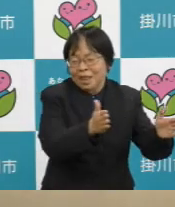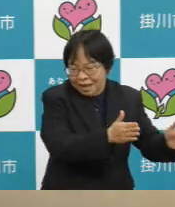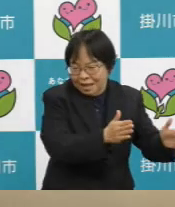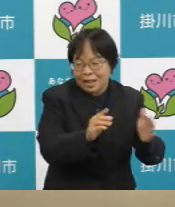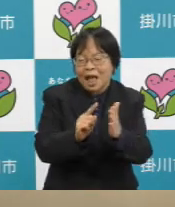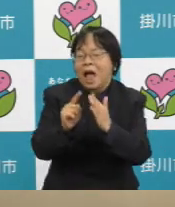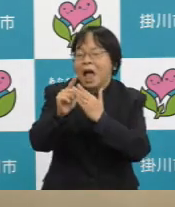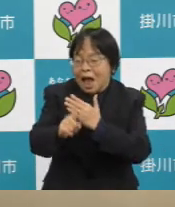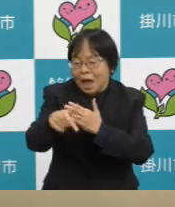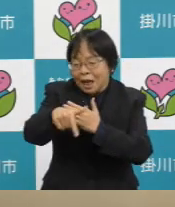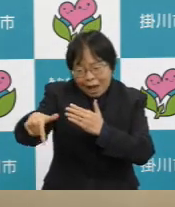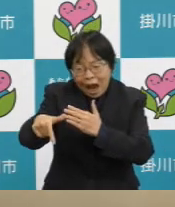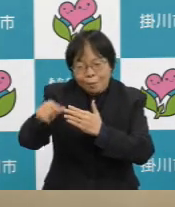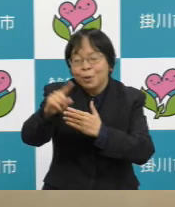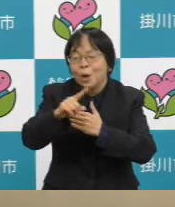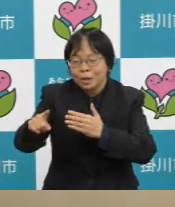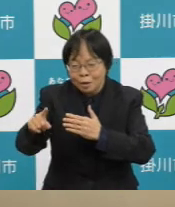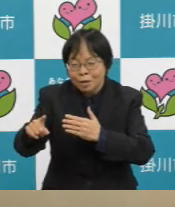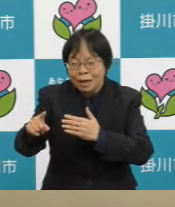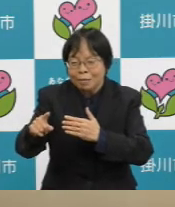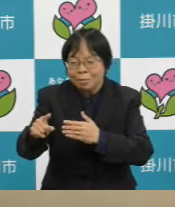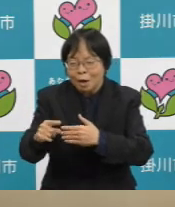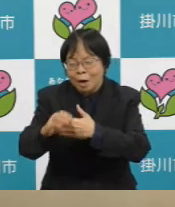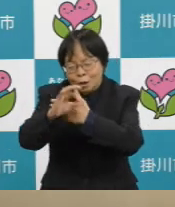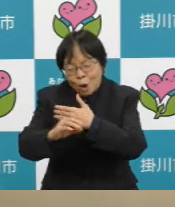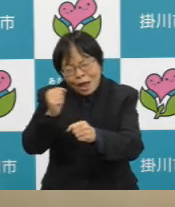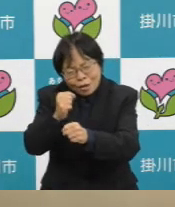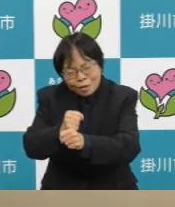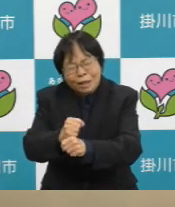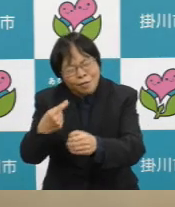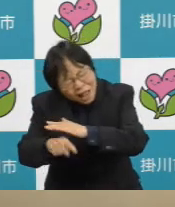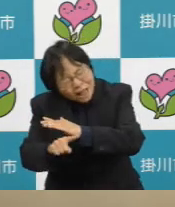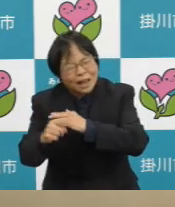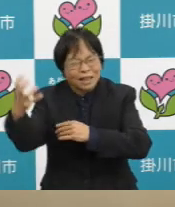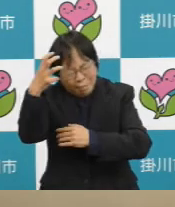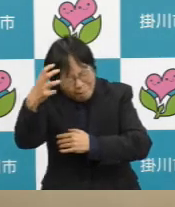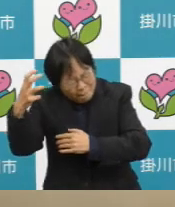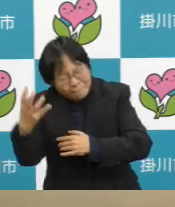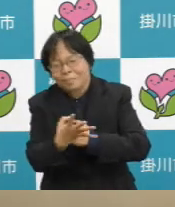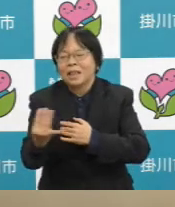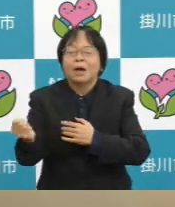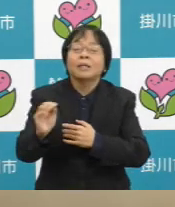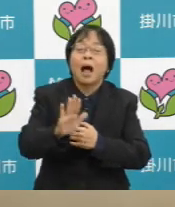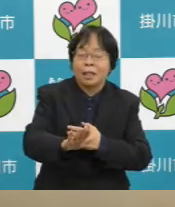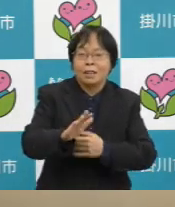なんだそんな条例を作るのかっていう、お叱りの意見がたくさんありました。当時あの、